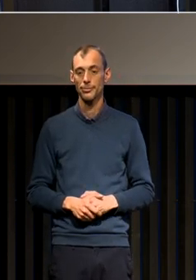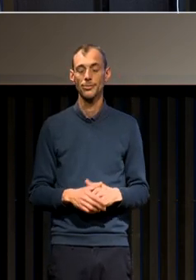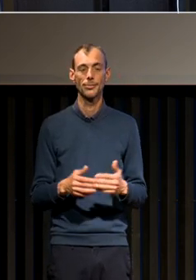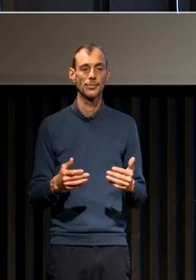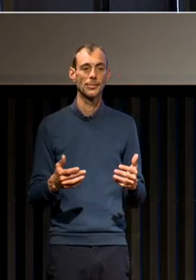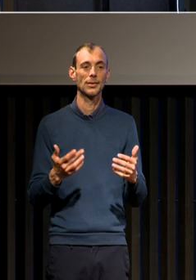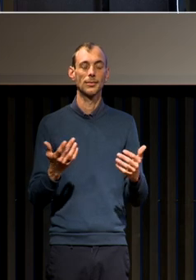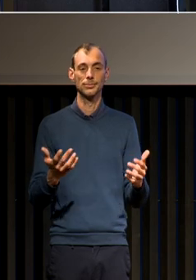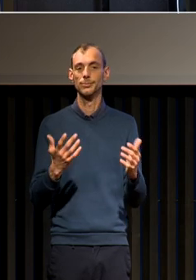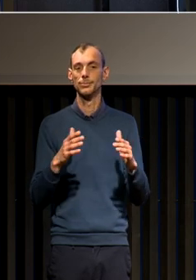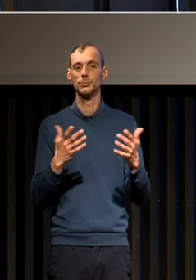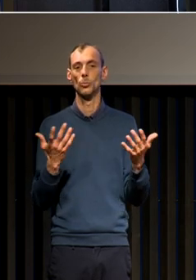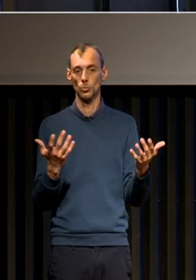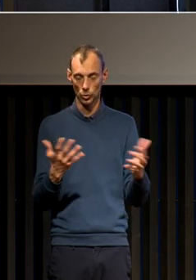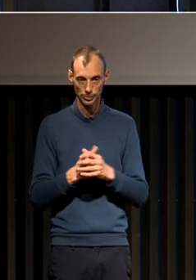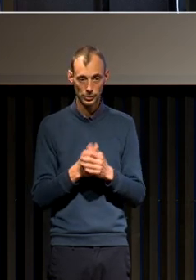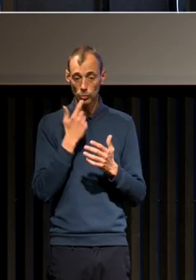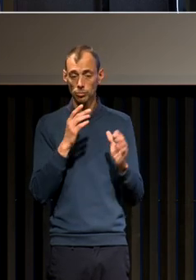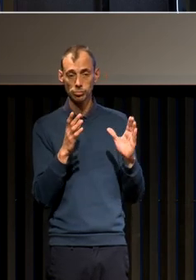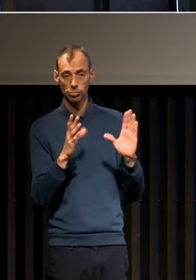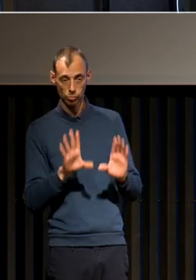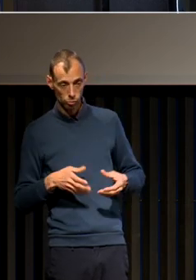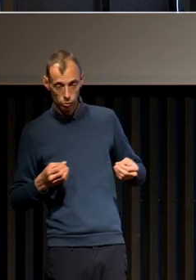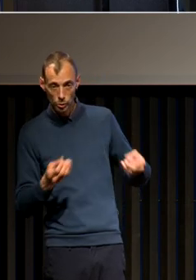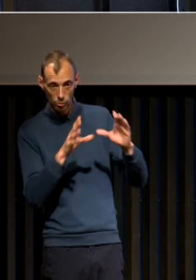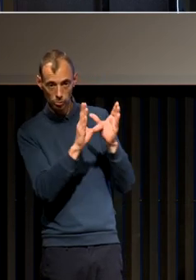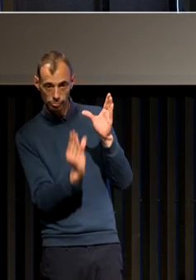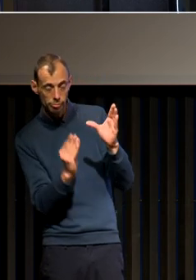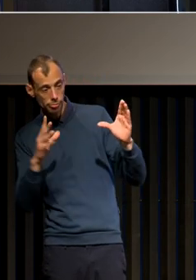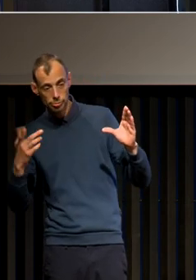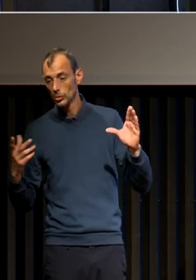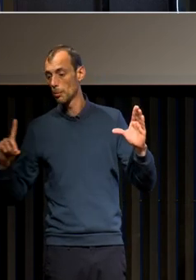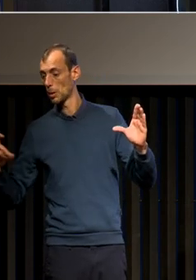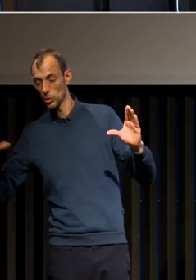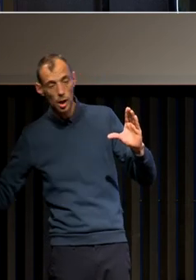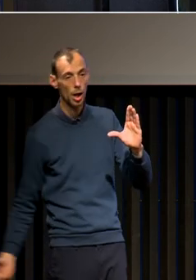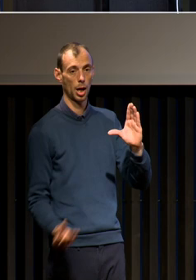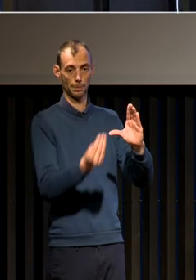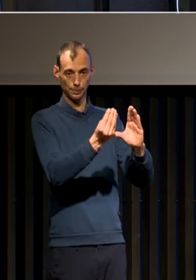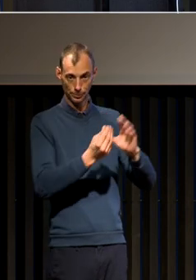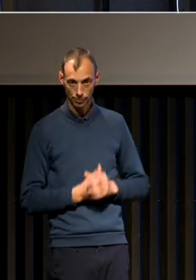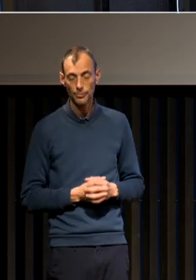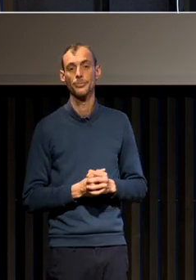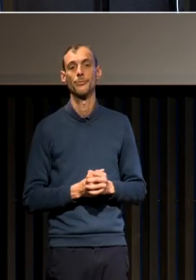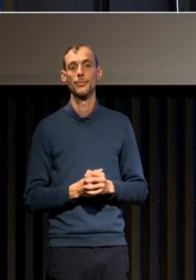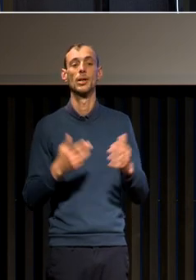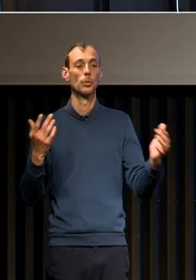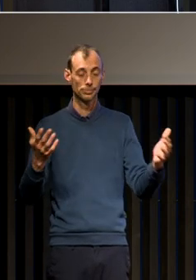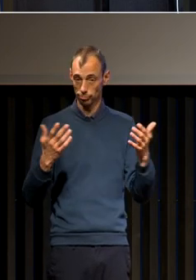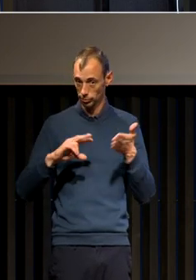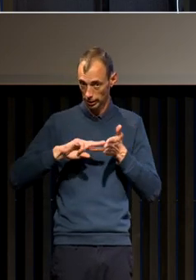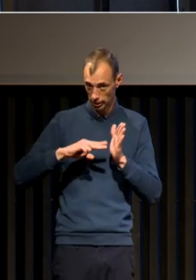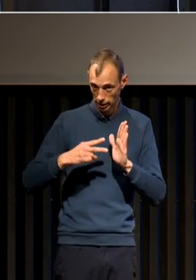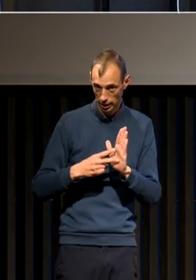déposer dans l'utérus les spermatozoïdes. Pour faire une insémination, il y a